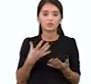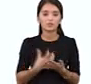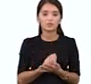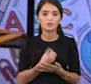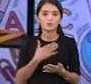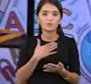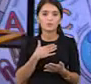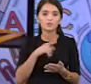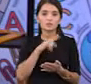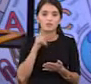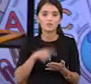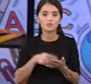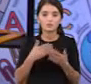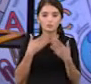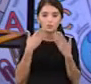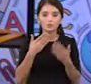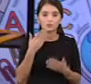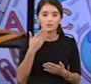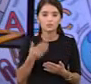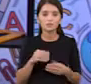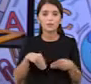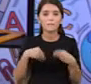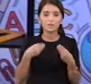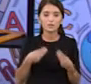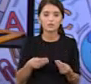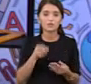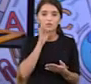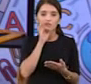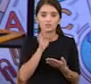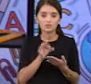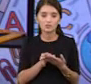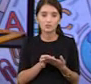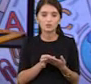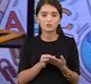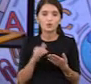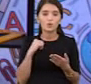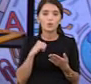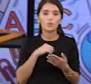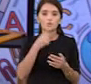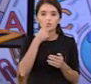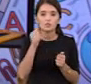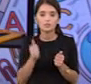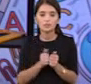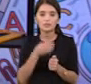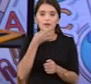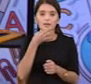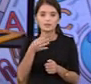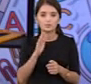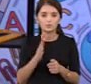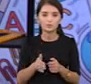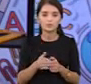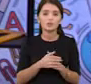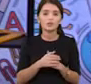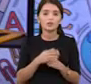birgalikda topamiz. Men savollarni o'qiyman, siz esa unga berayotgan javoblaringizni o'z yaqinlaringizga